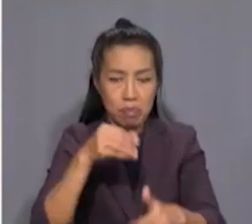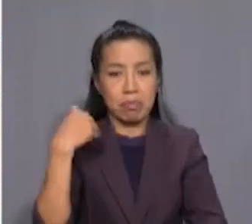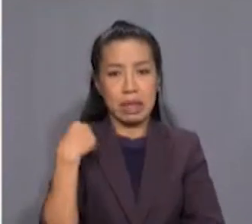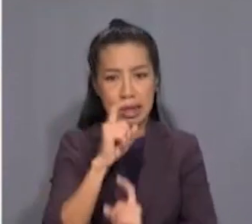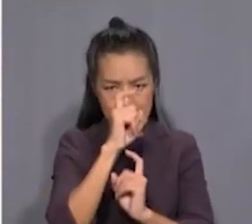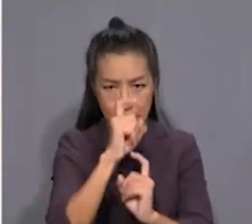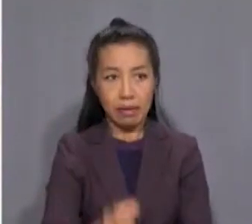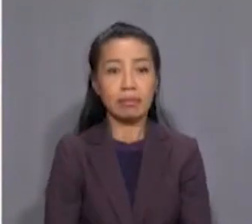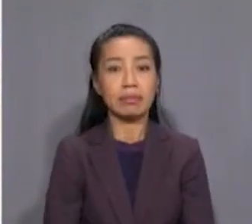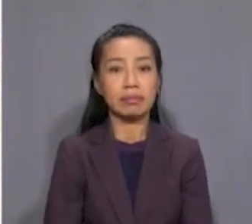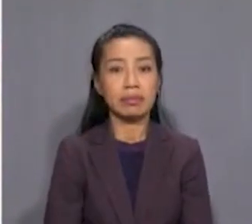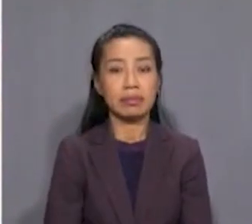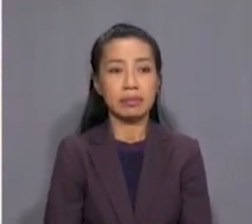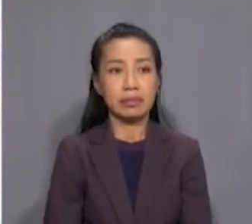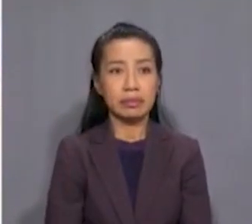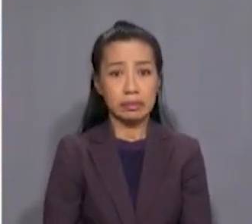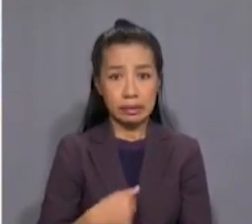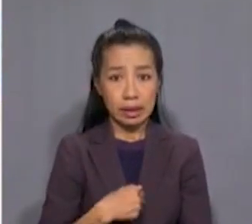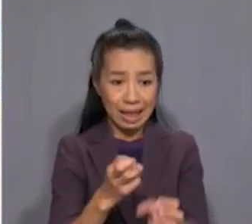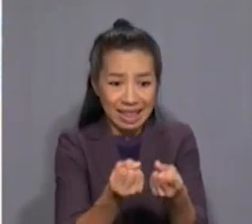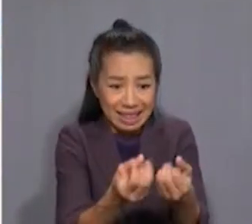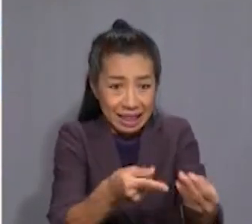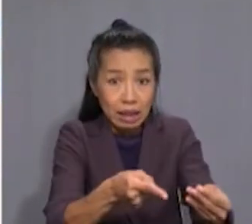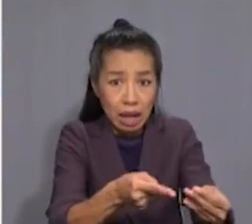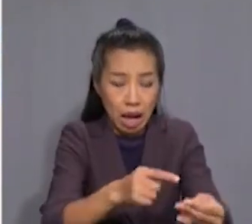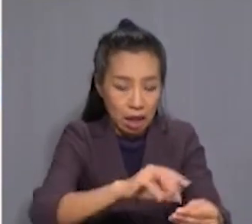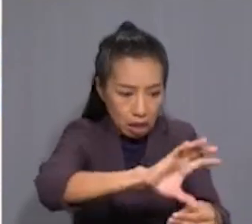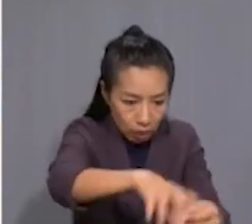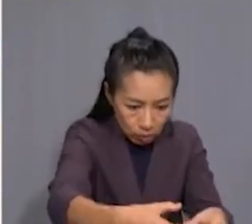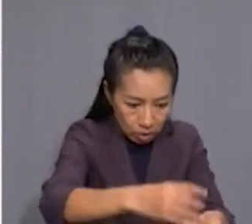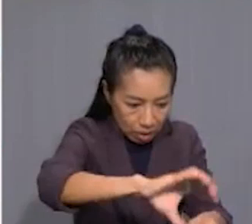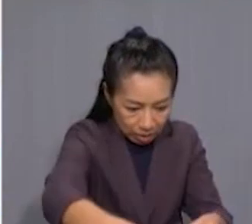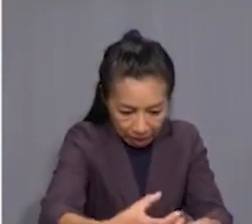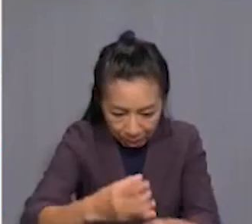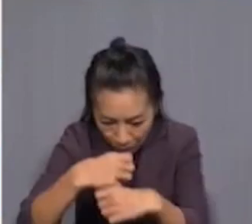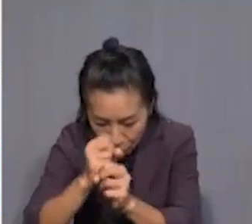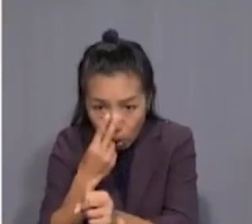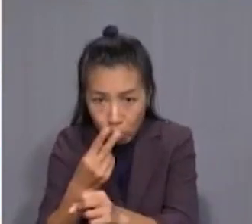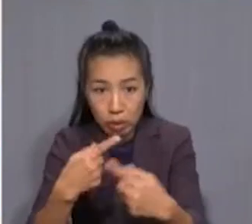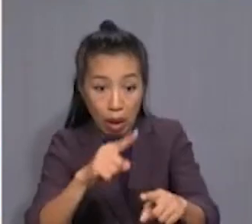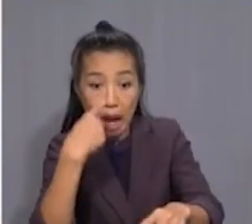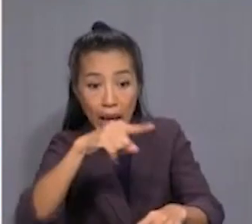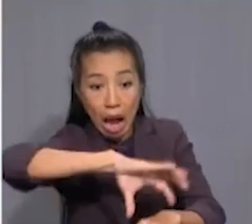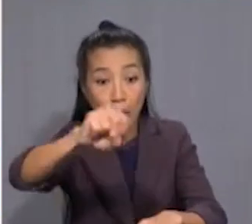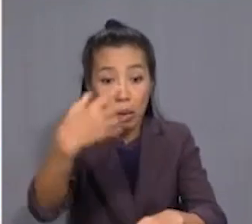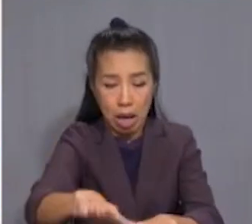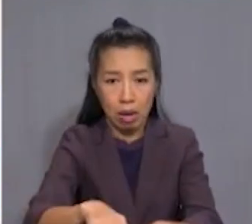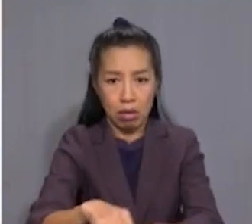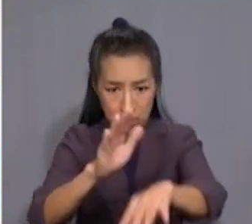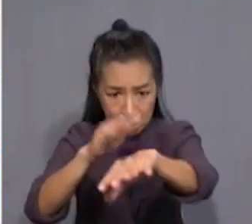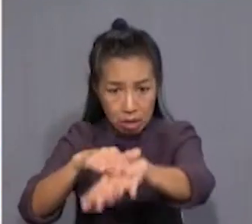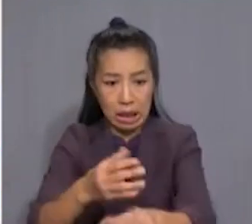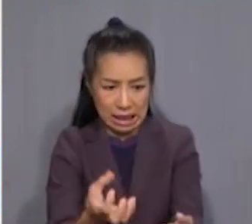ายนะฮะ เก็บข้อมูลไปทำการวิเคราะห์อยู่อันนี้ก็ฝากเตือนทุกท่านนะครับที่ได้เอาไปเนี่ย